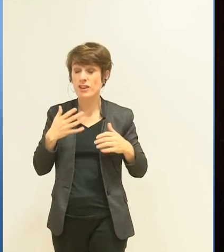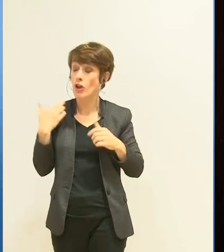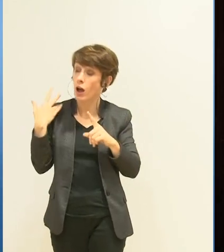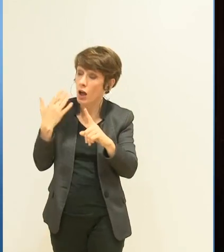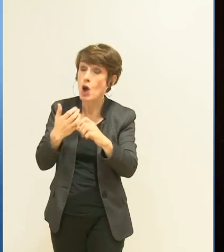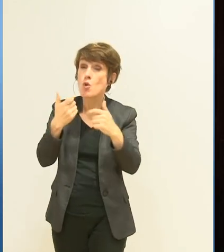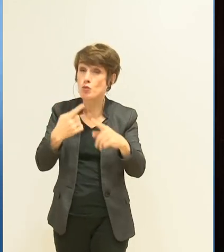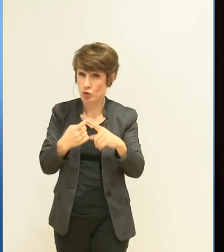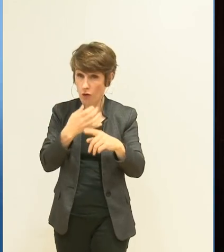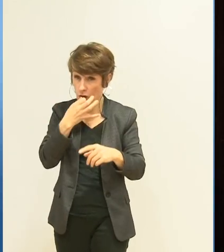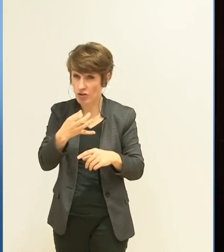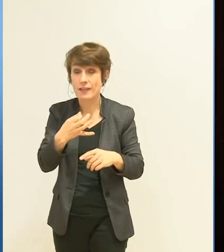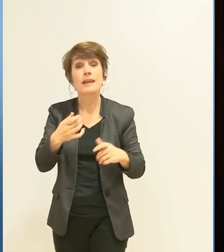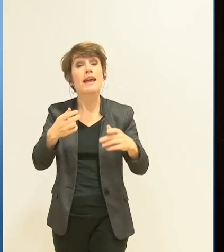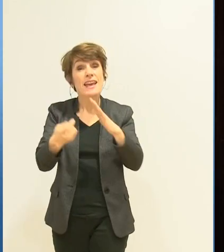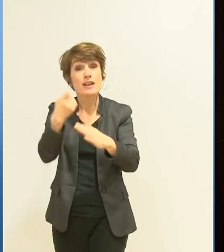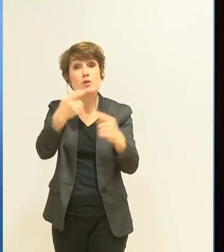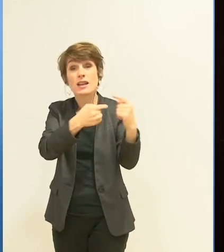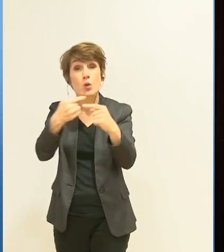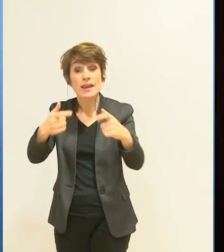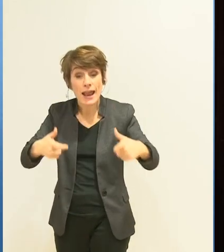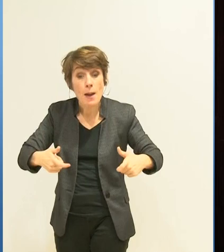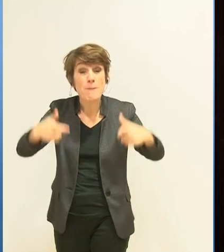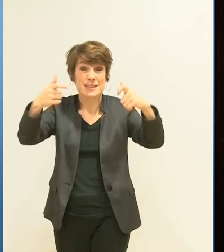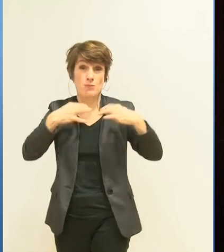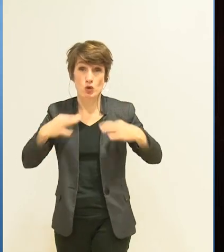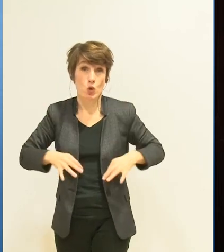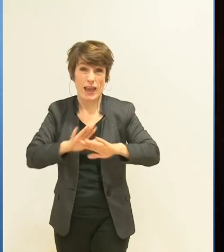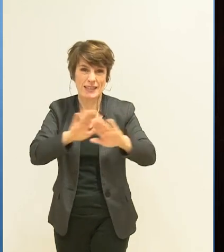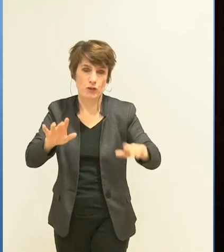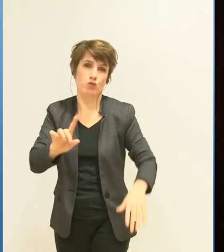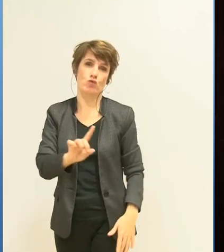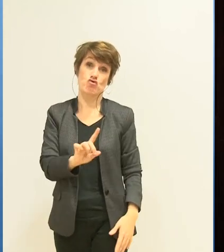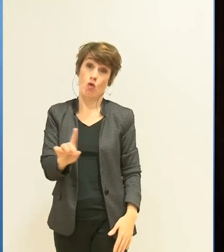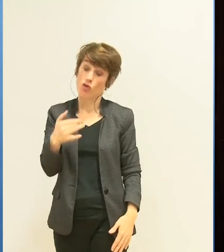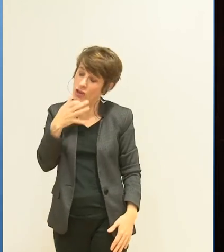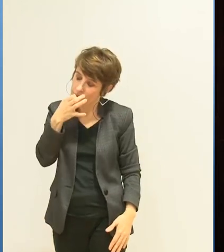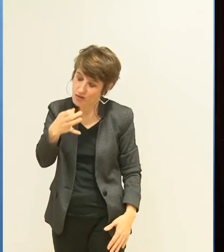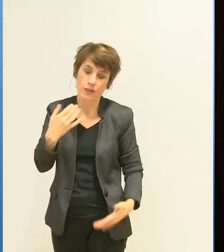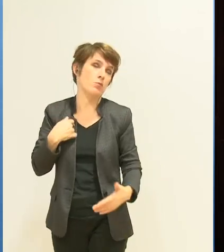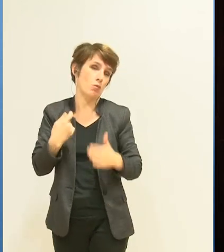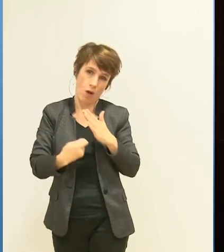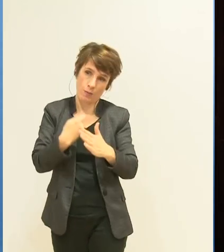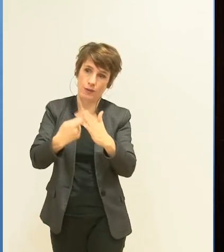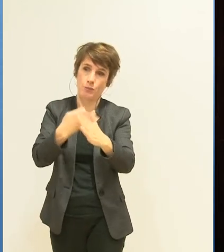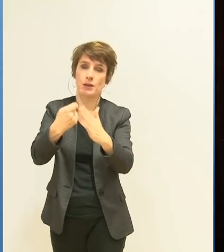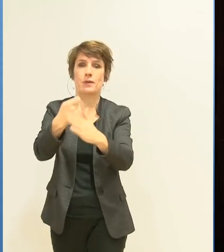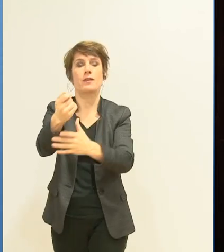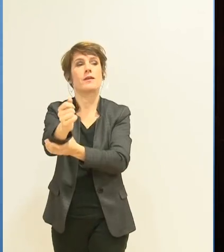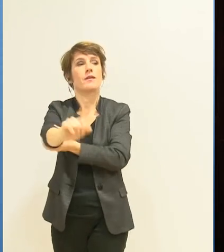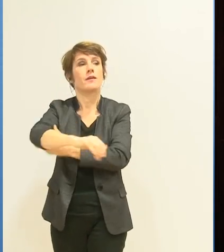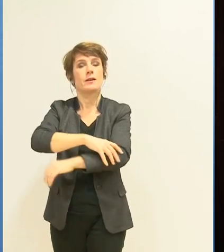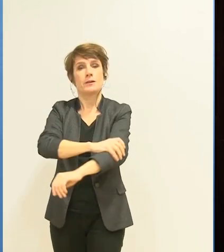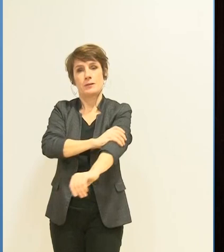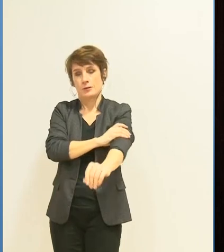ce n'est pas que les bâtiments scolaires mais je vais y revenir un peu sur les bâtiments